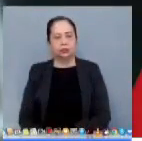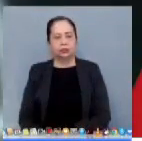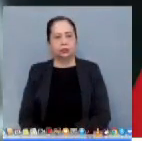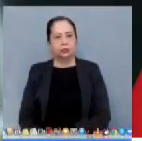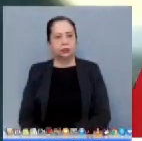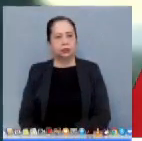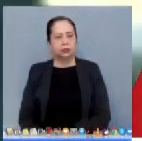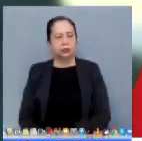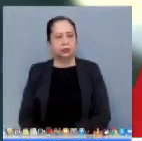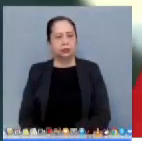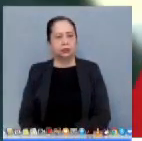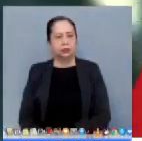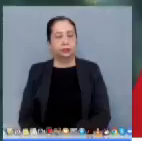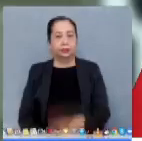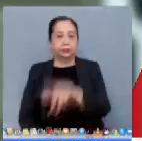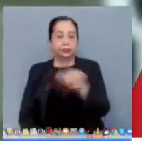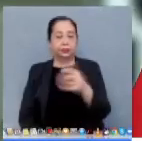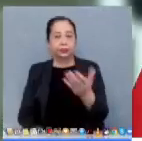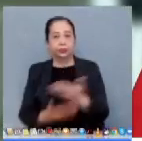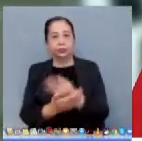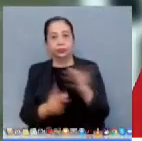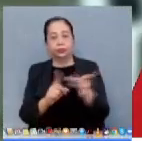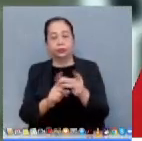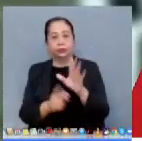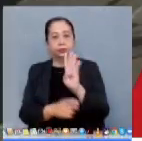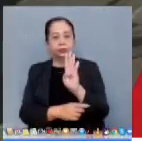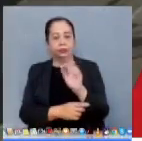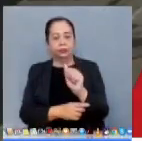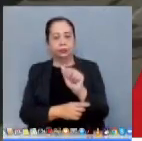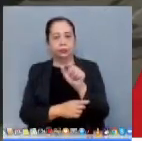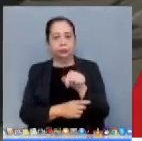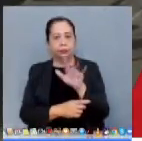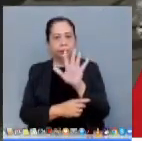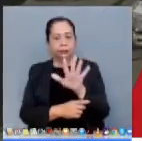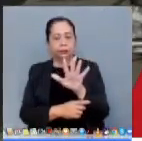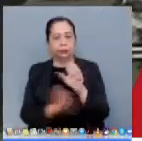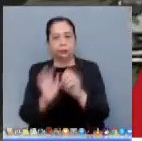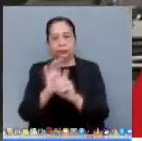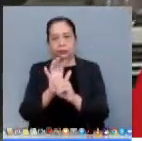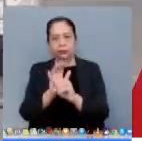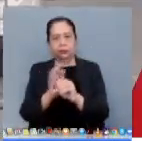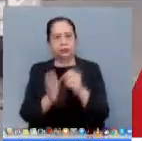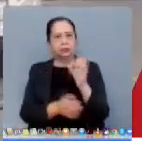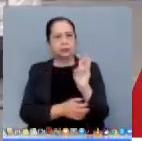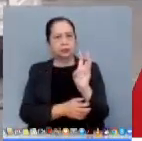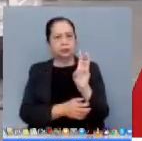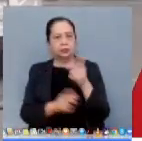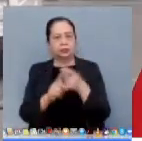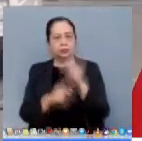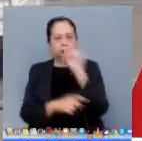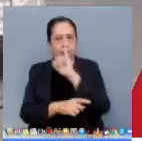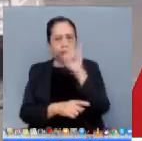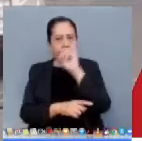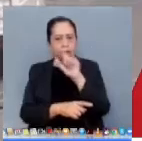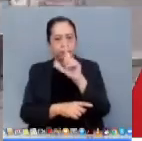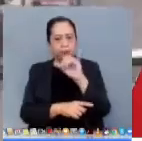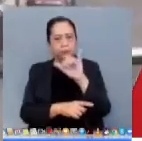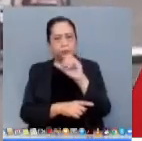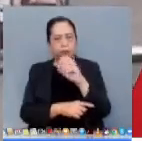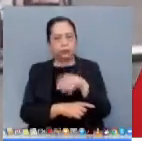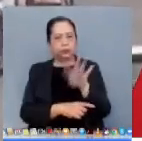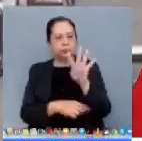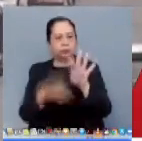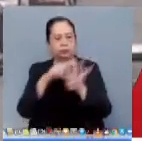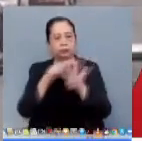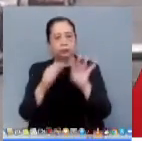Sa mga bagong kaso ng BA.5 Omicron subvariant, 16 ay mula sa Iloilo City, 4 sa probinsya ng Iloilo